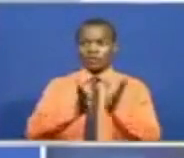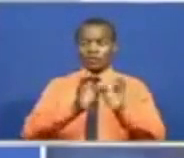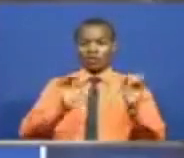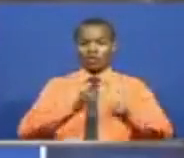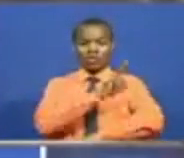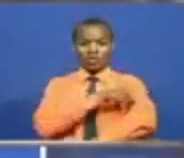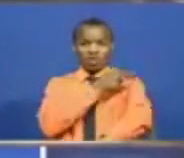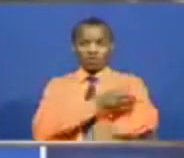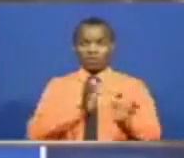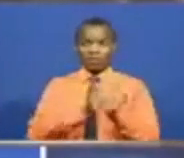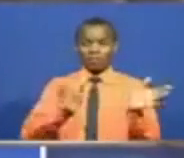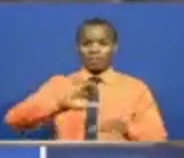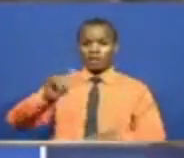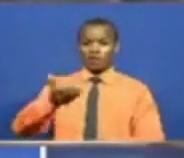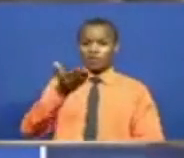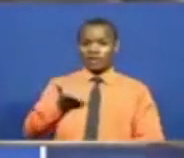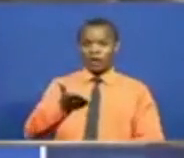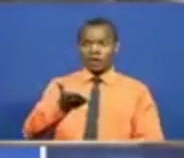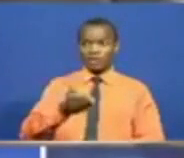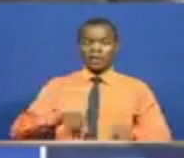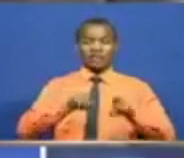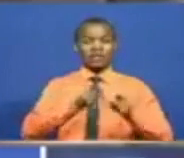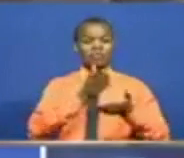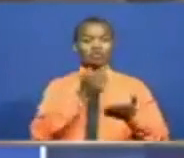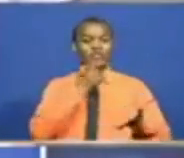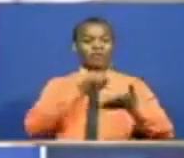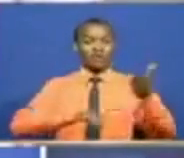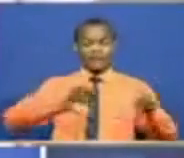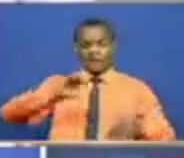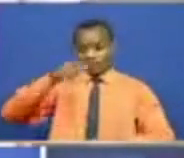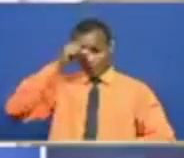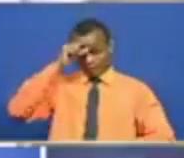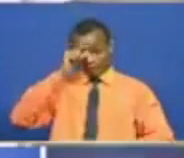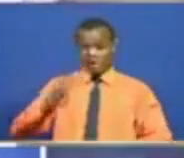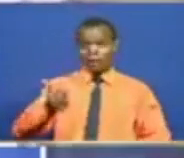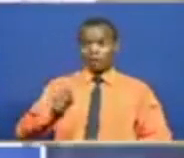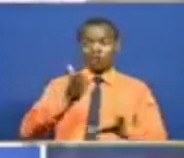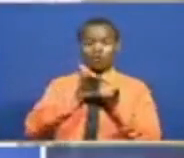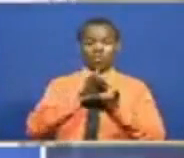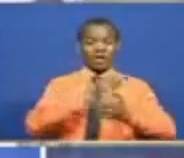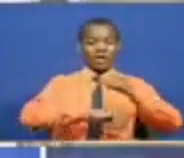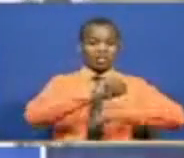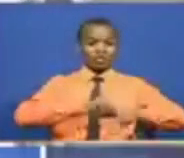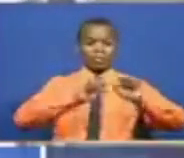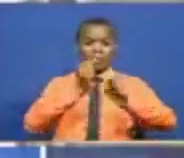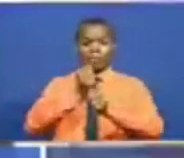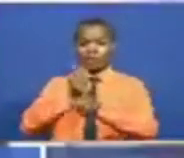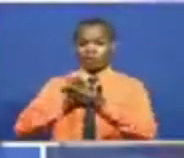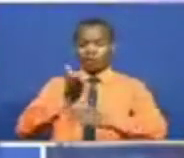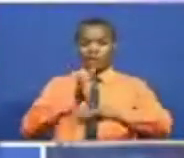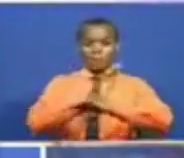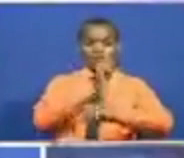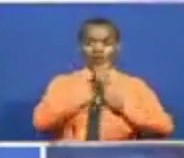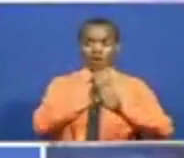hospitali za umma katika kaunti hiyo yote, wamelaumu serikali ya kaunti hiyo kwa kukosa kutekeleza mkataba wa kurejea kazini